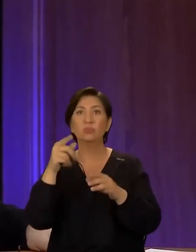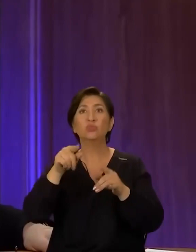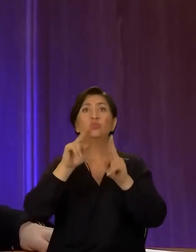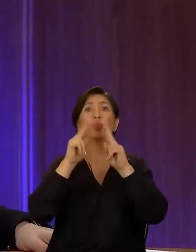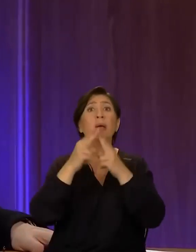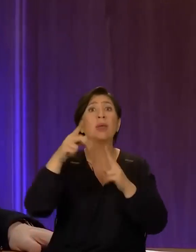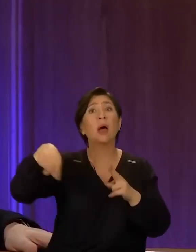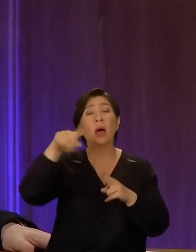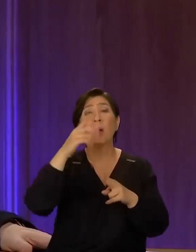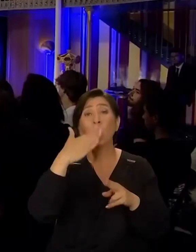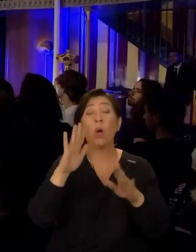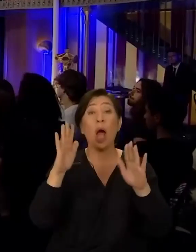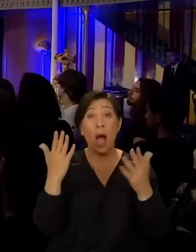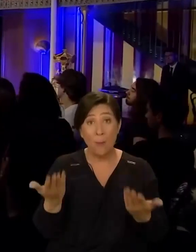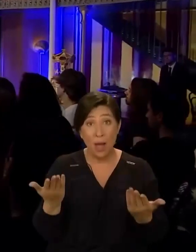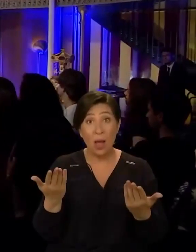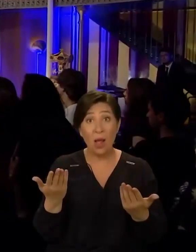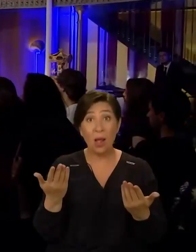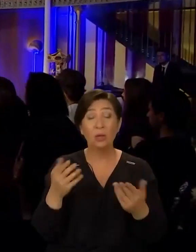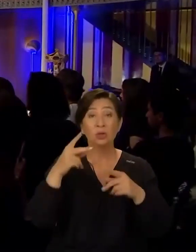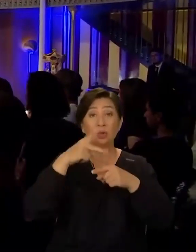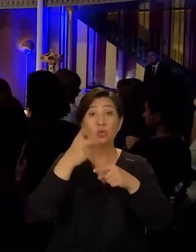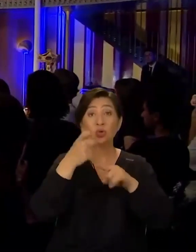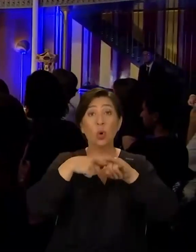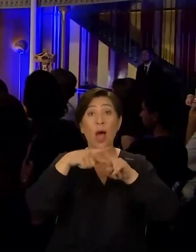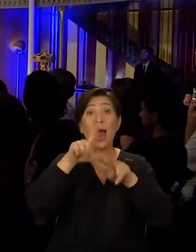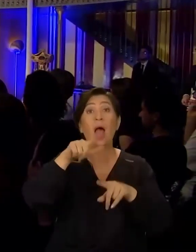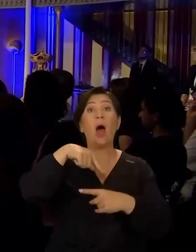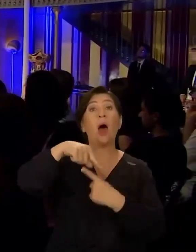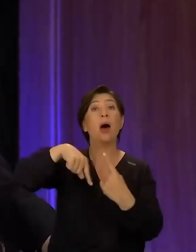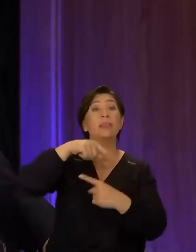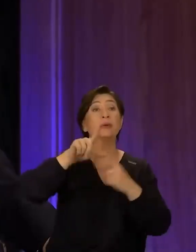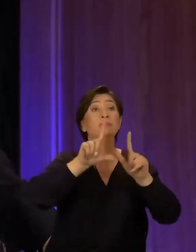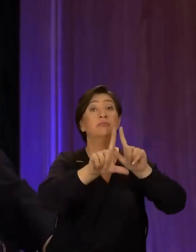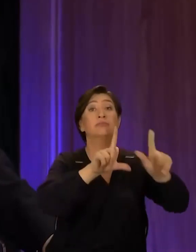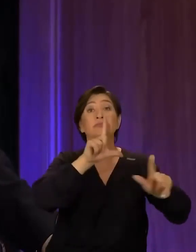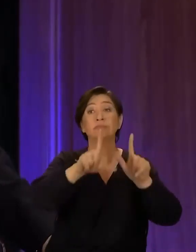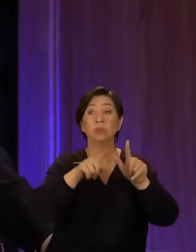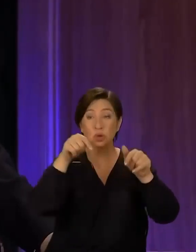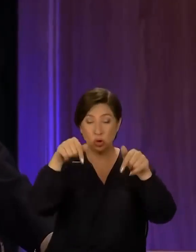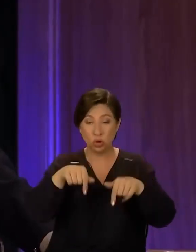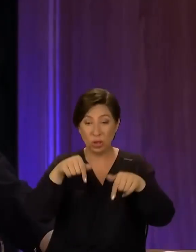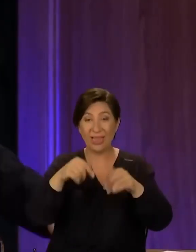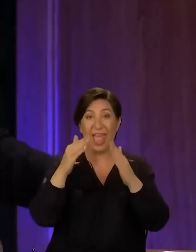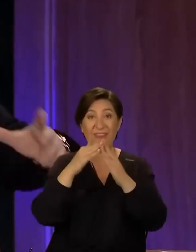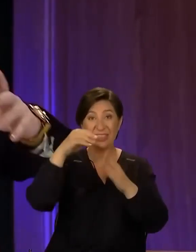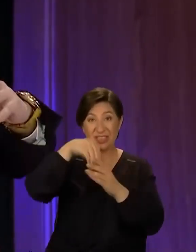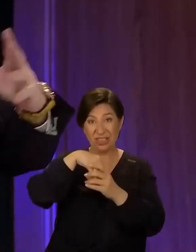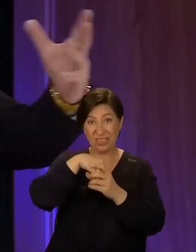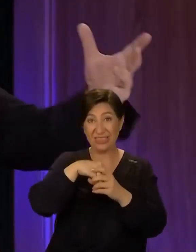hiç olmamış bir şey. Ama velakin Zuhal arandı. Şu anda